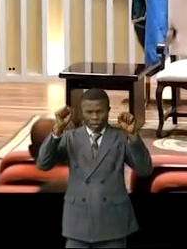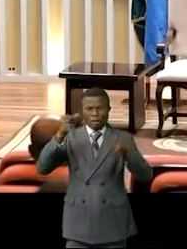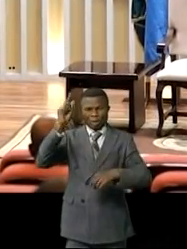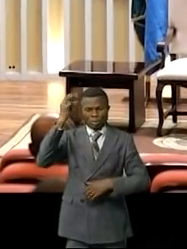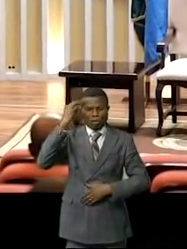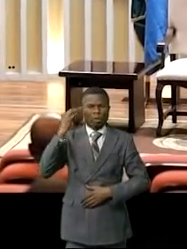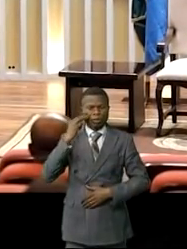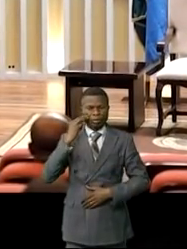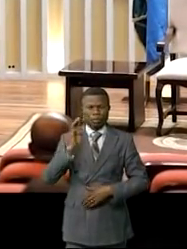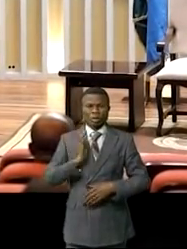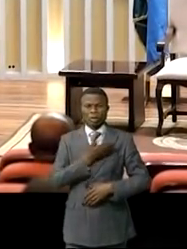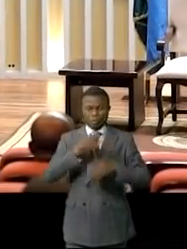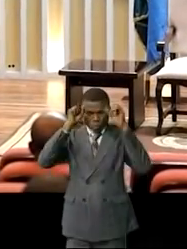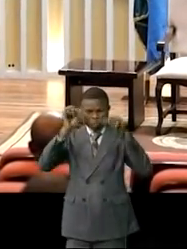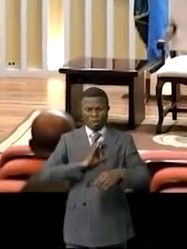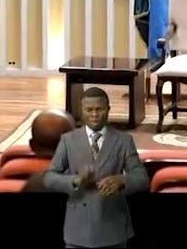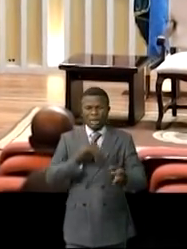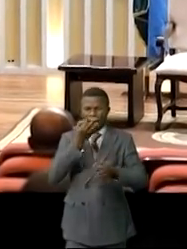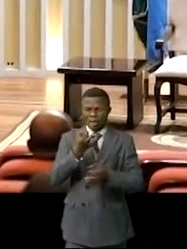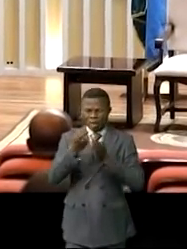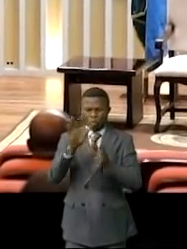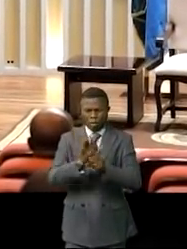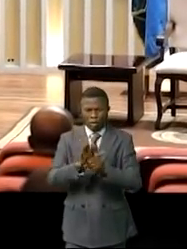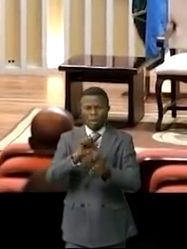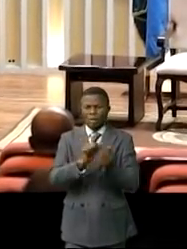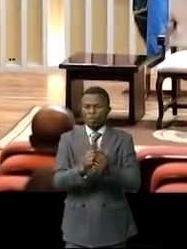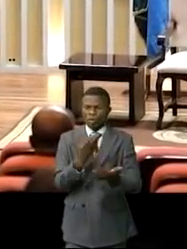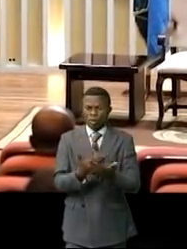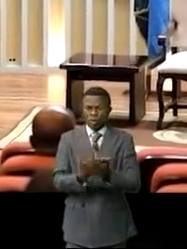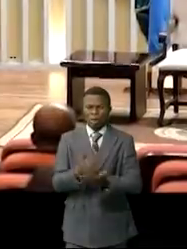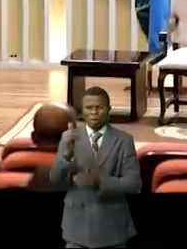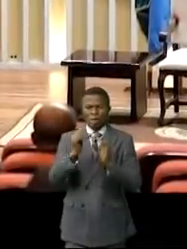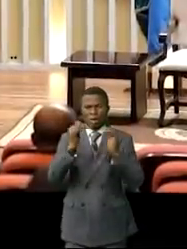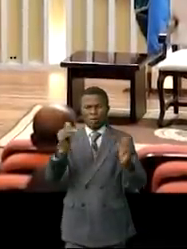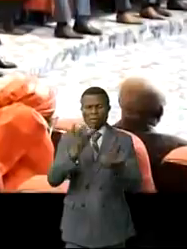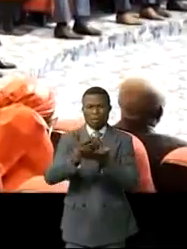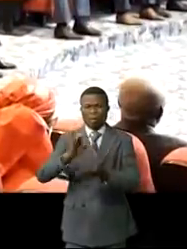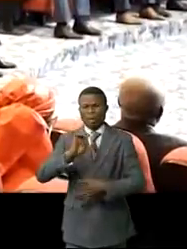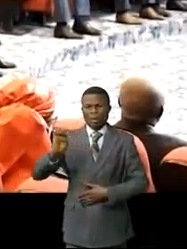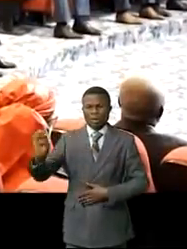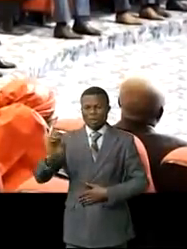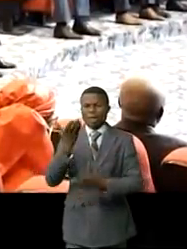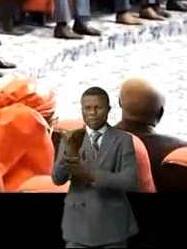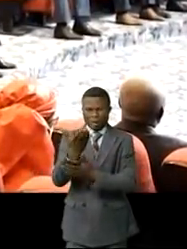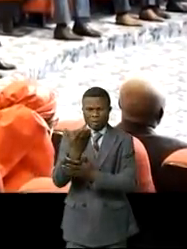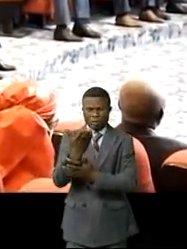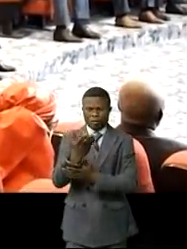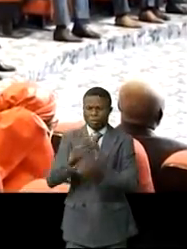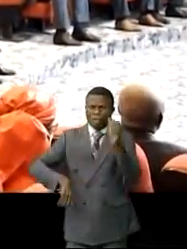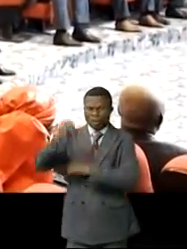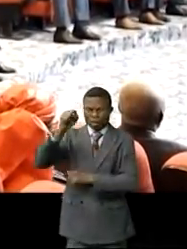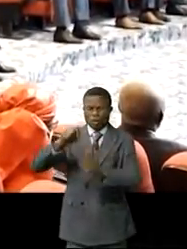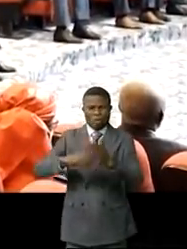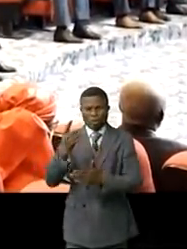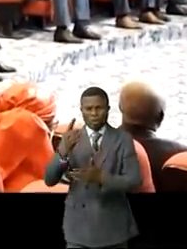Félix Antoine Tshisekedi a martelé sur l'urgence qui consistait à pacifier les régions de l'Est, l'exigence de faire reculer